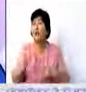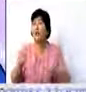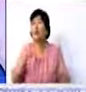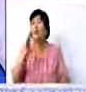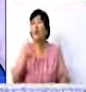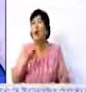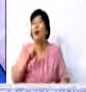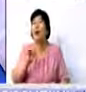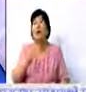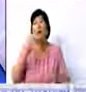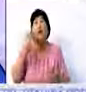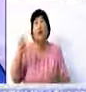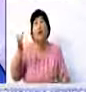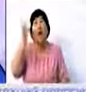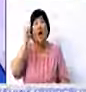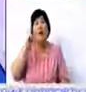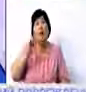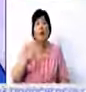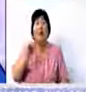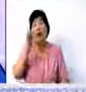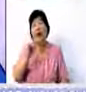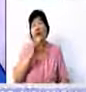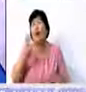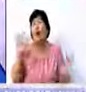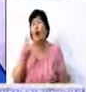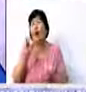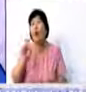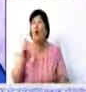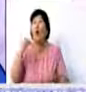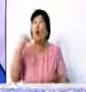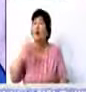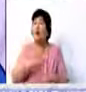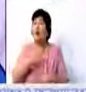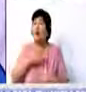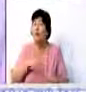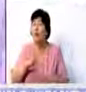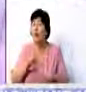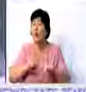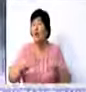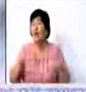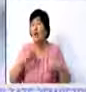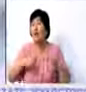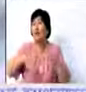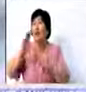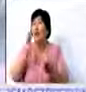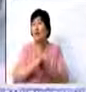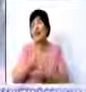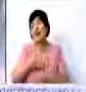курмангазы народная академия трал казахский камерный хор актобе очень приятно что жили дало высокие оценки нашему